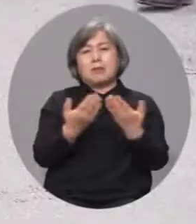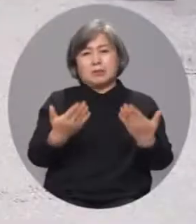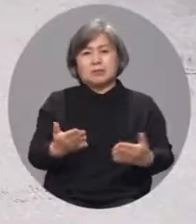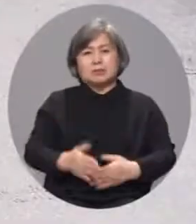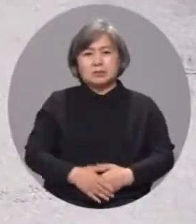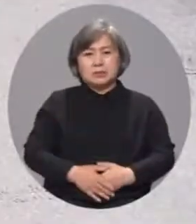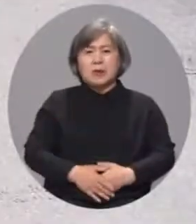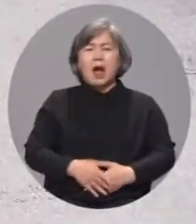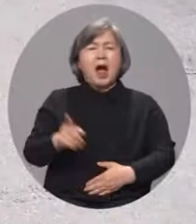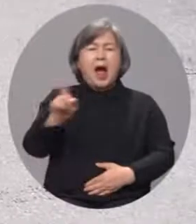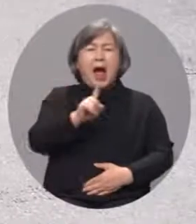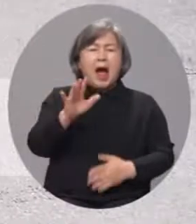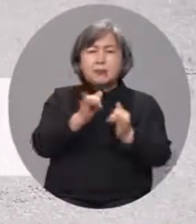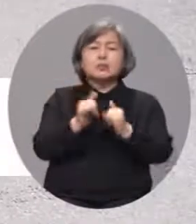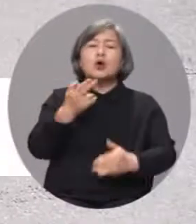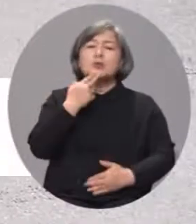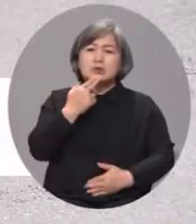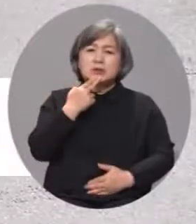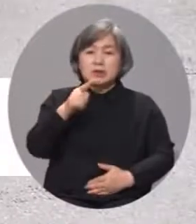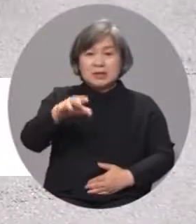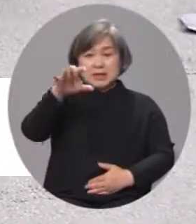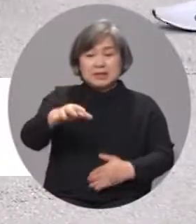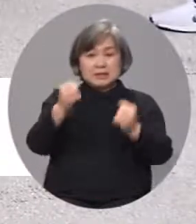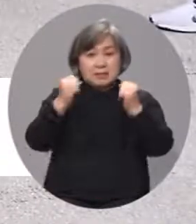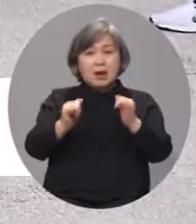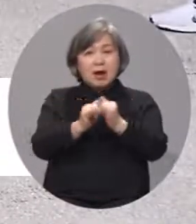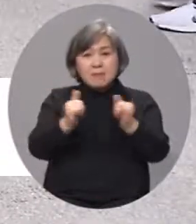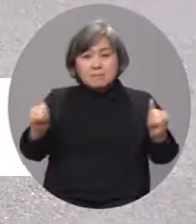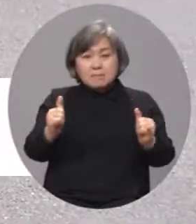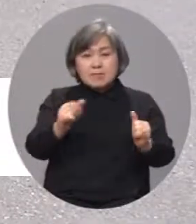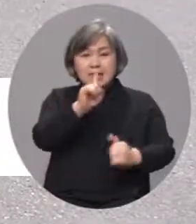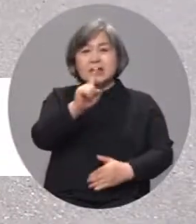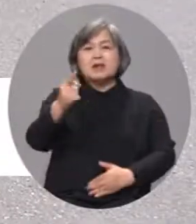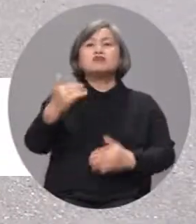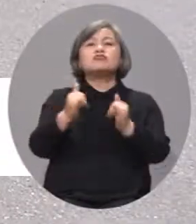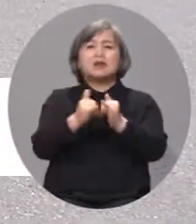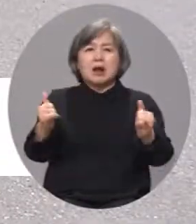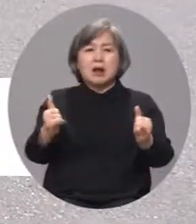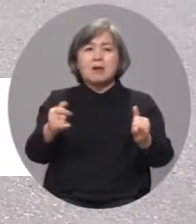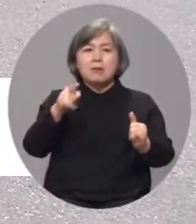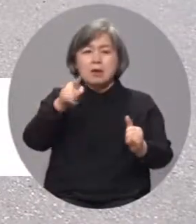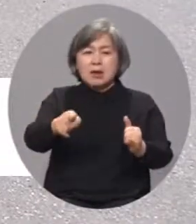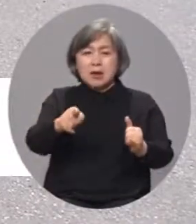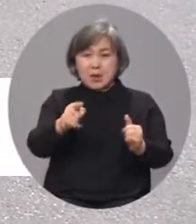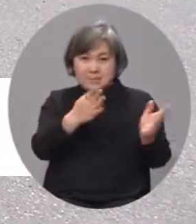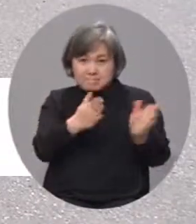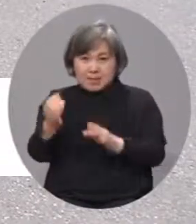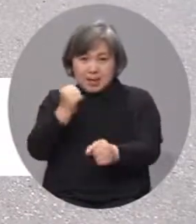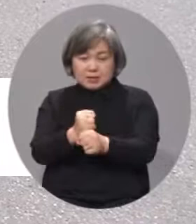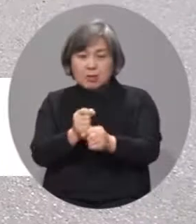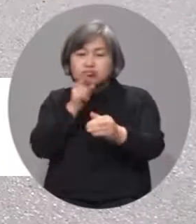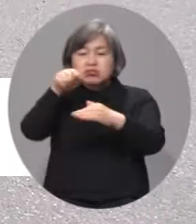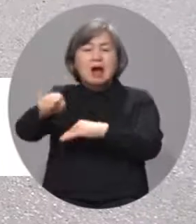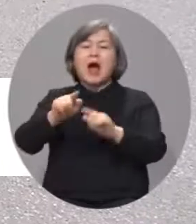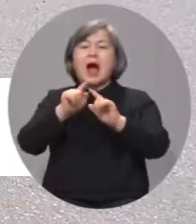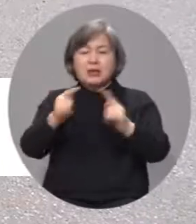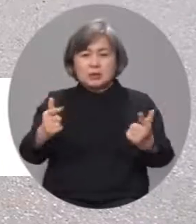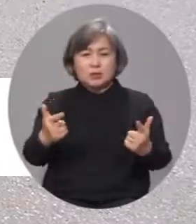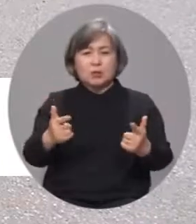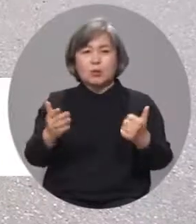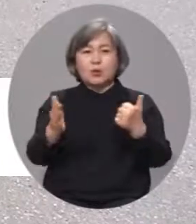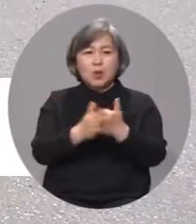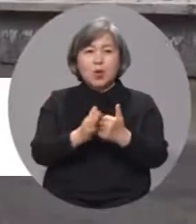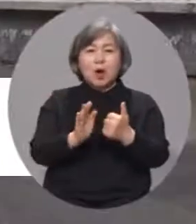않았습니다. 아니 아무도 조치. 없었어요. 여기 계셨던 분들은 소방관 선생님들. 조치해서 이게 물이 나간 게 아니라 지가